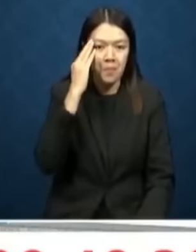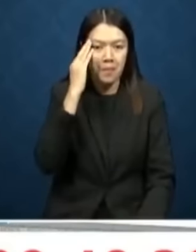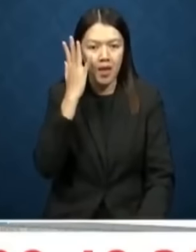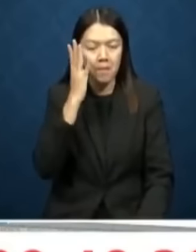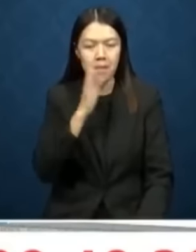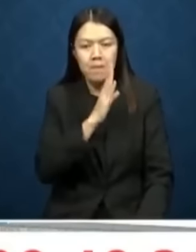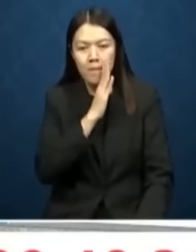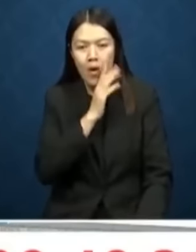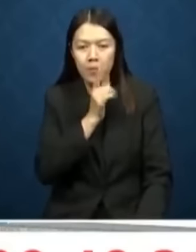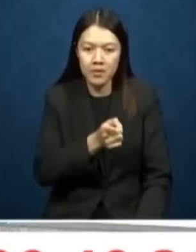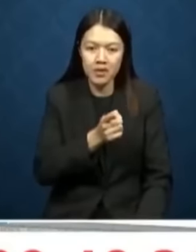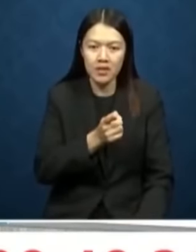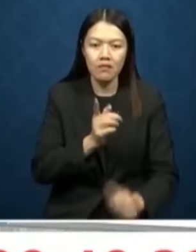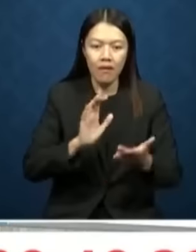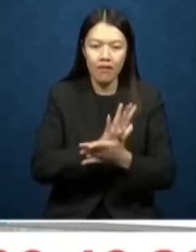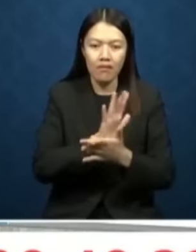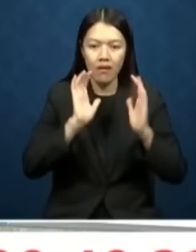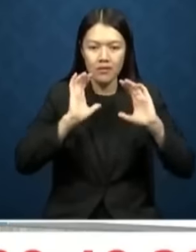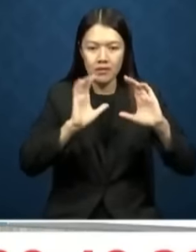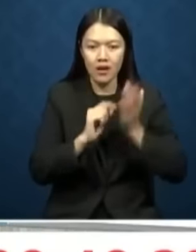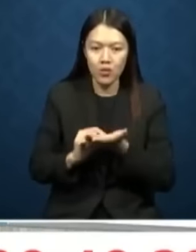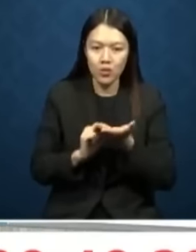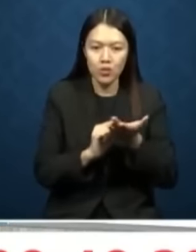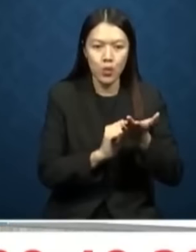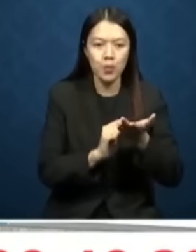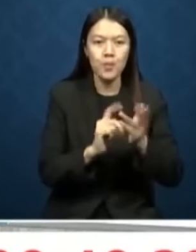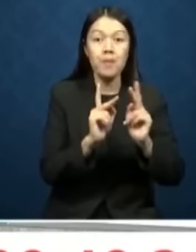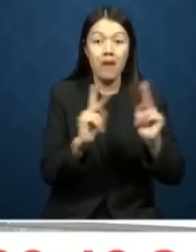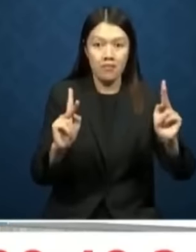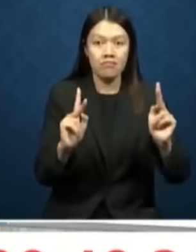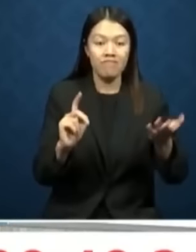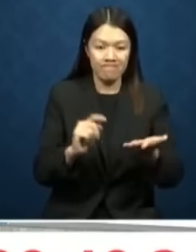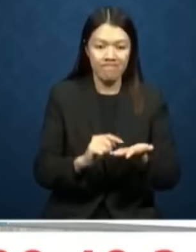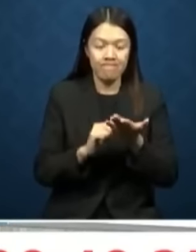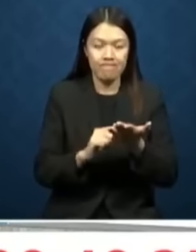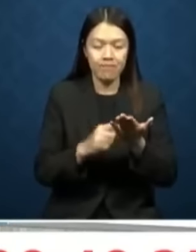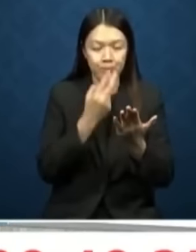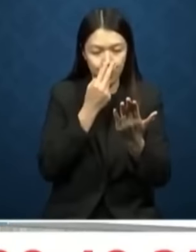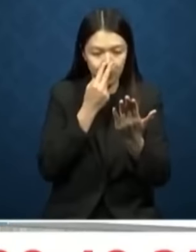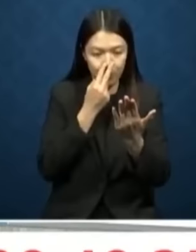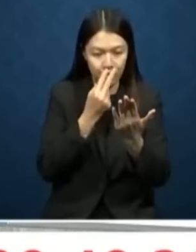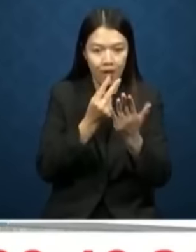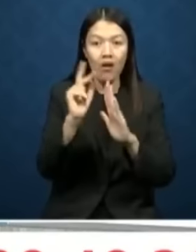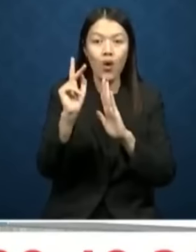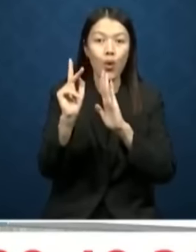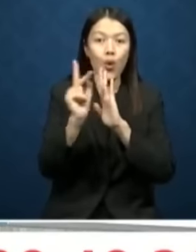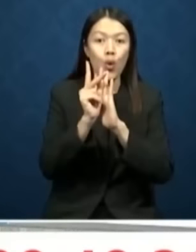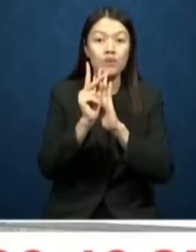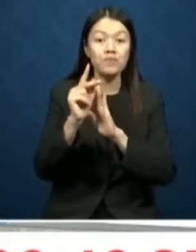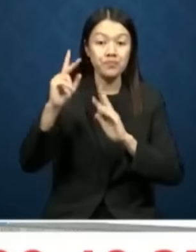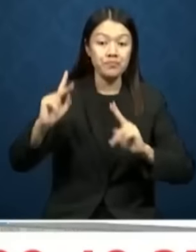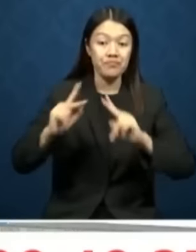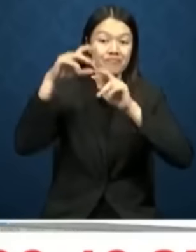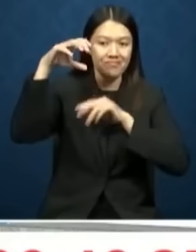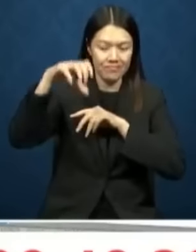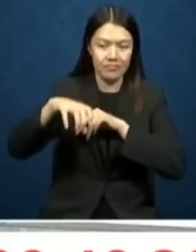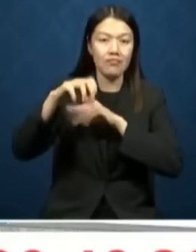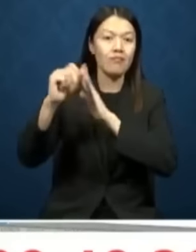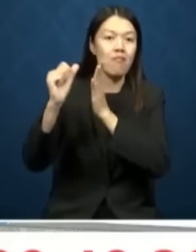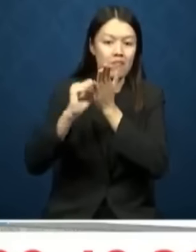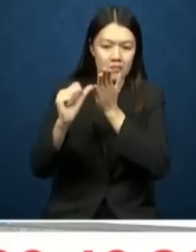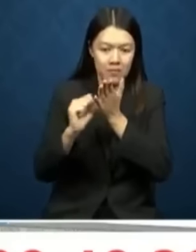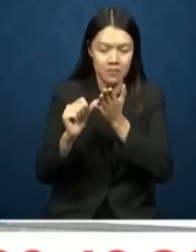เท็จแต่นี่คือเอกสารราชการที่รายงานต่อคณะกรรมการยิ่งไปดูในกฎกระทรวงทั้งหลายที่ผมบอกแล้วมีการแก้ไ